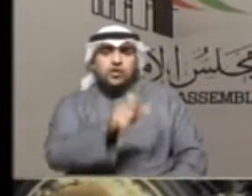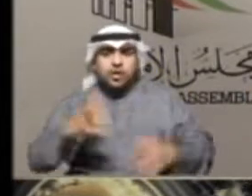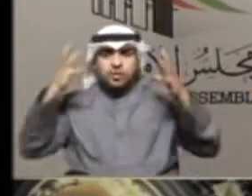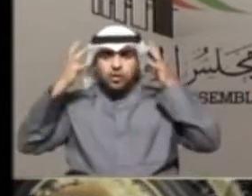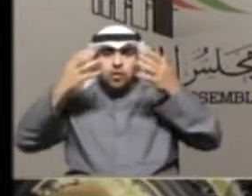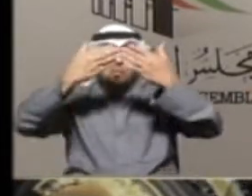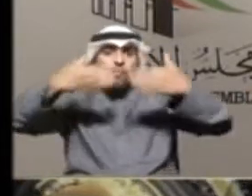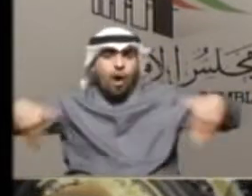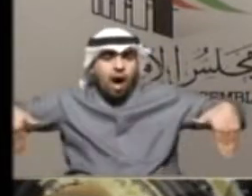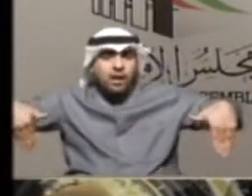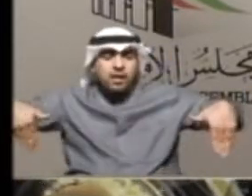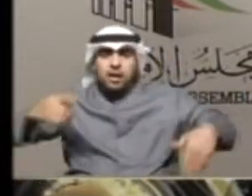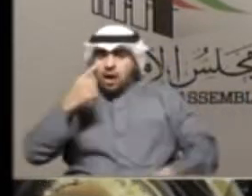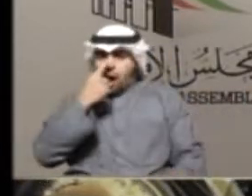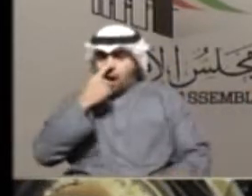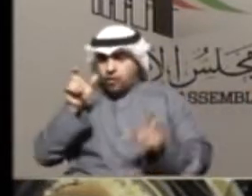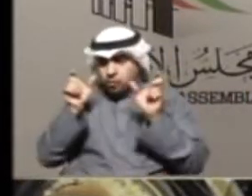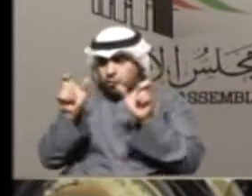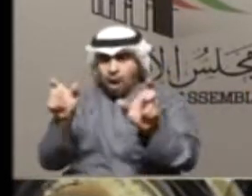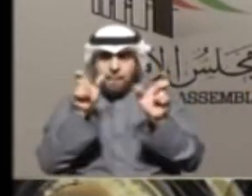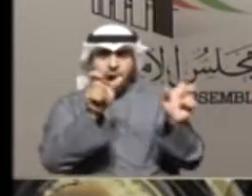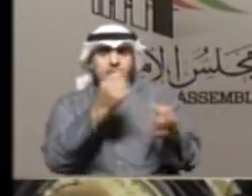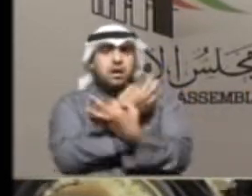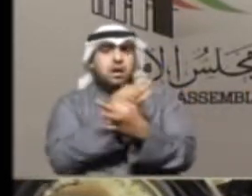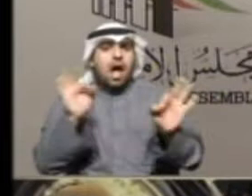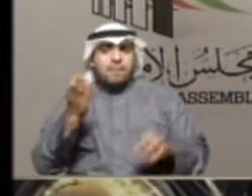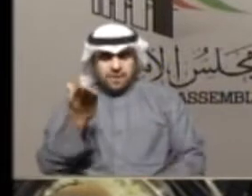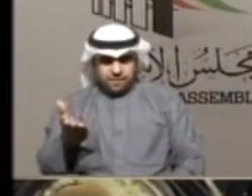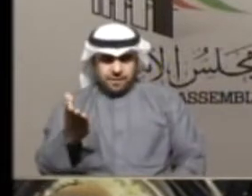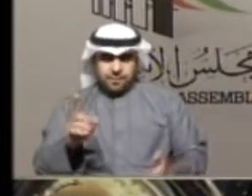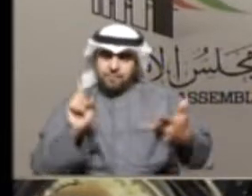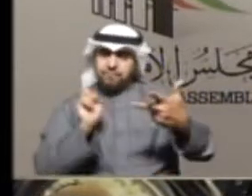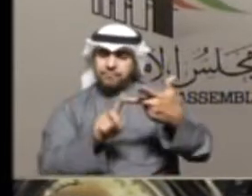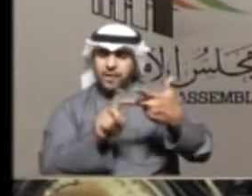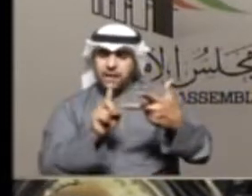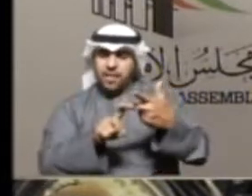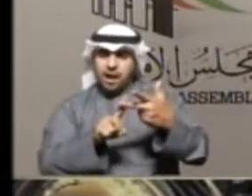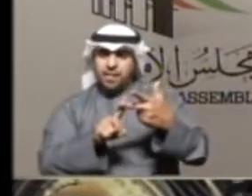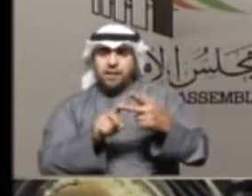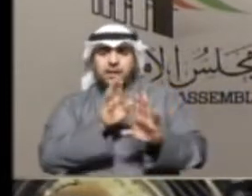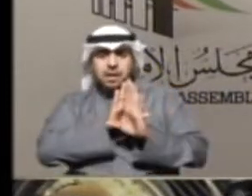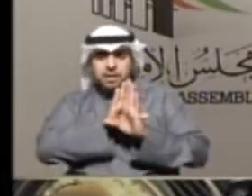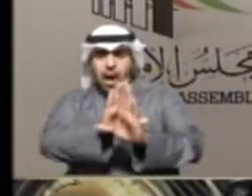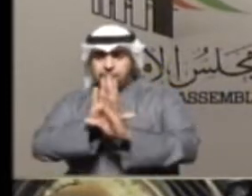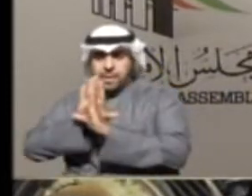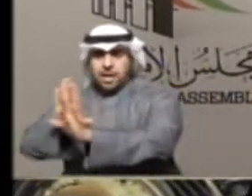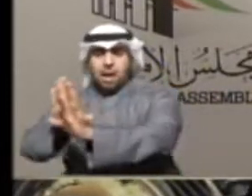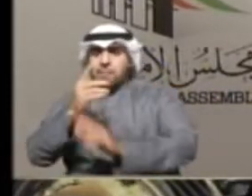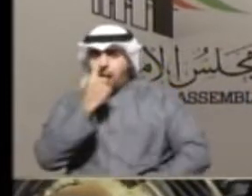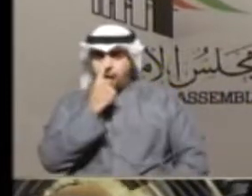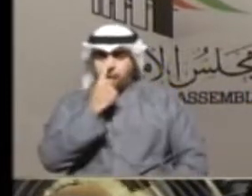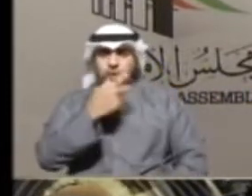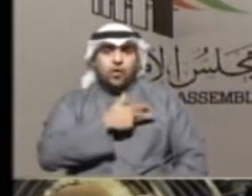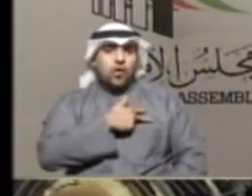الحاجات أو الاحتياجات الخاصة، وكذلك أيضا دعم الطلبة الدارسين سواء